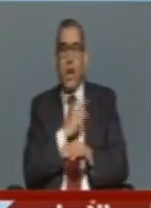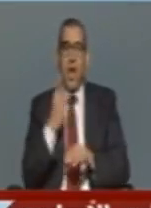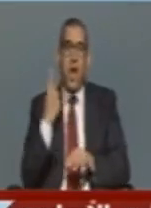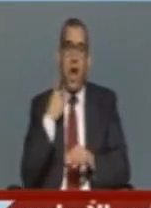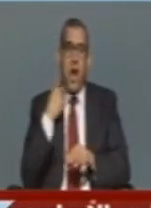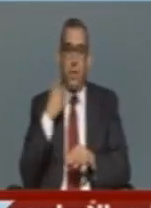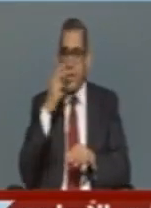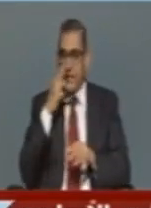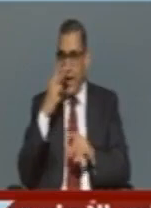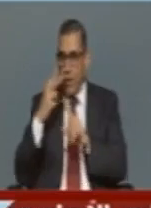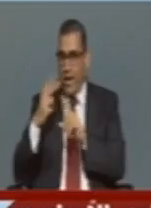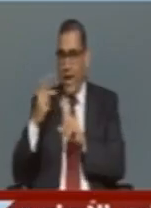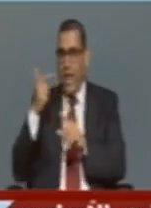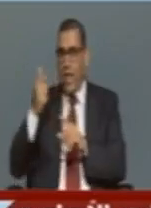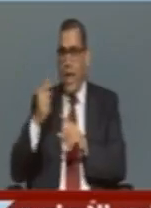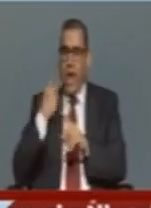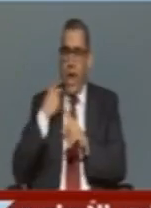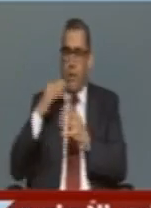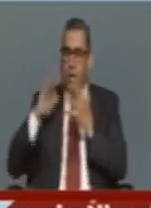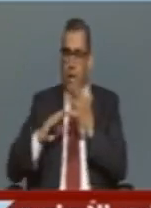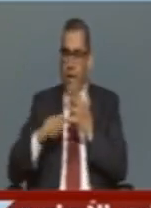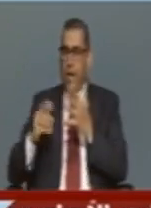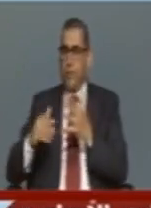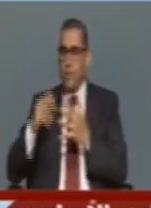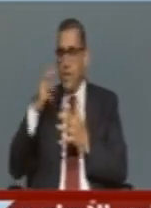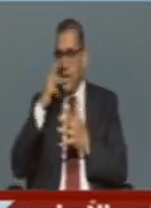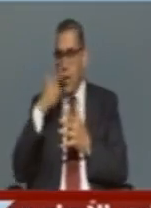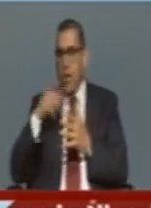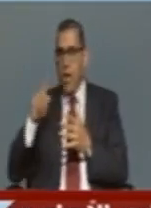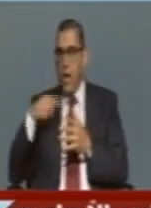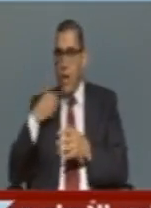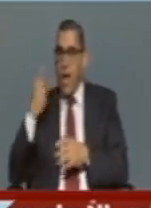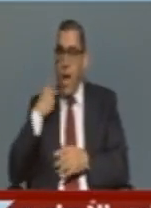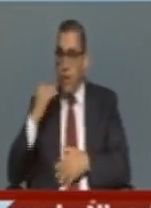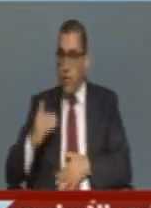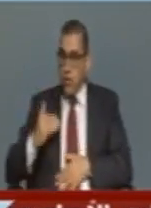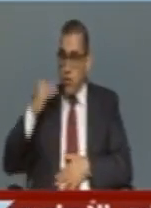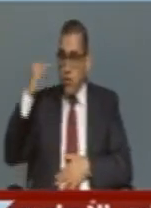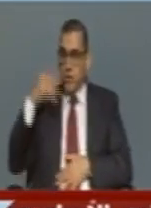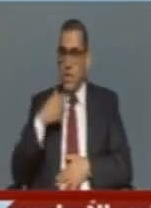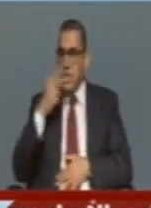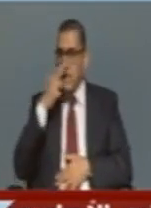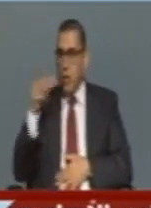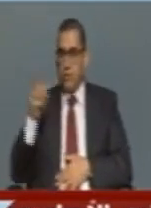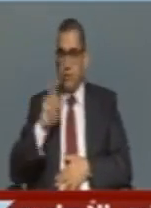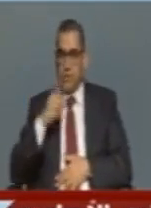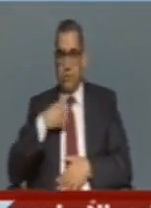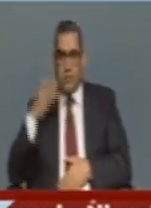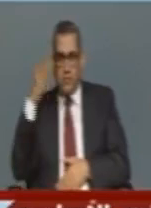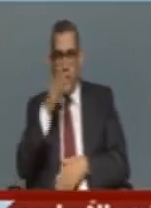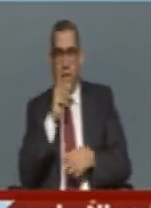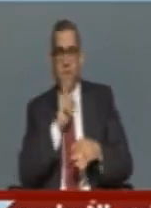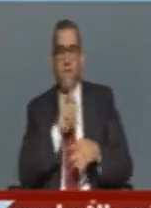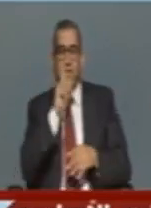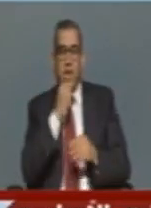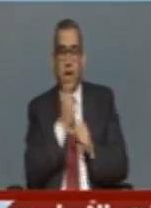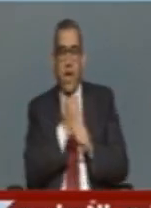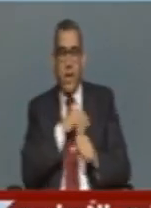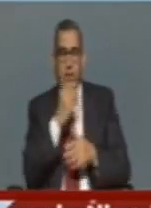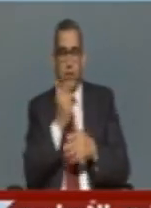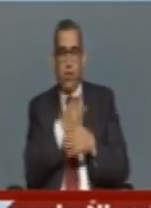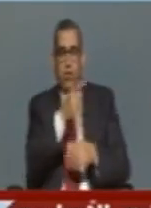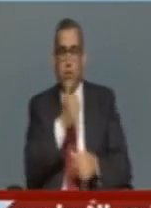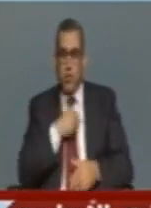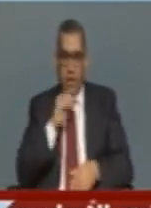يعني ما يروحش تعليم عام أو ثانوية عامة ويروح التعليم الفني. ليه بقى؟ لأنه محجوز للعمل، يعني